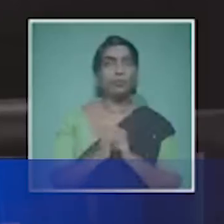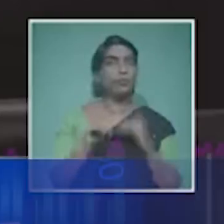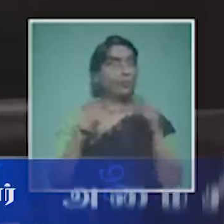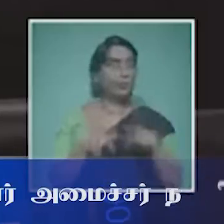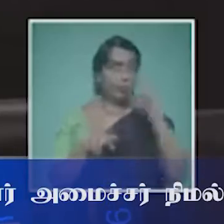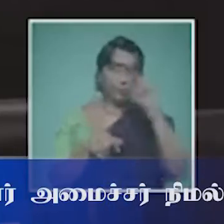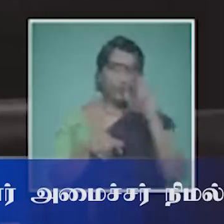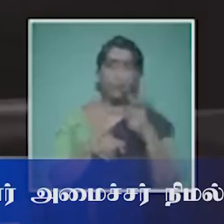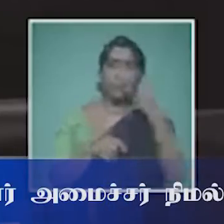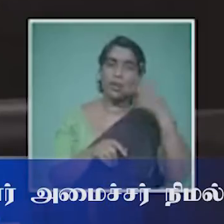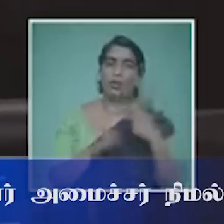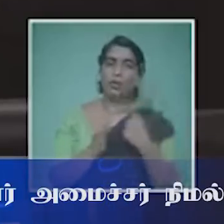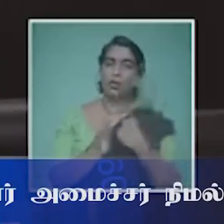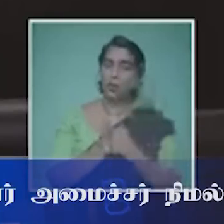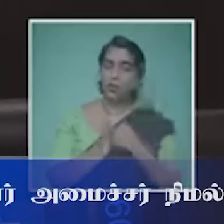குறிப்பிட்டுள்ளார்.